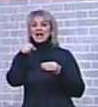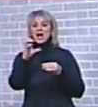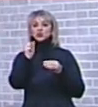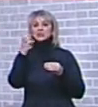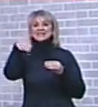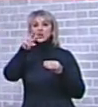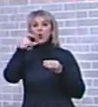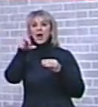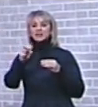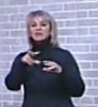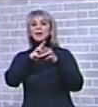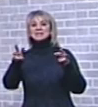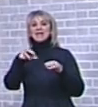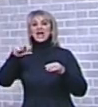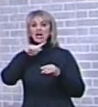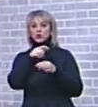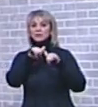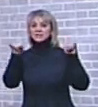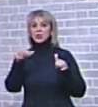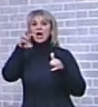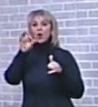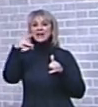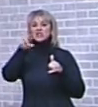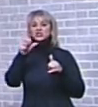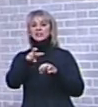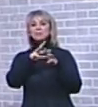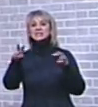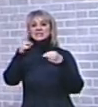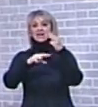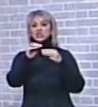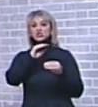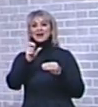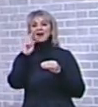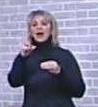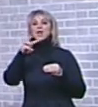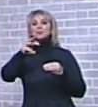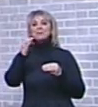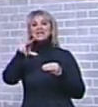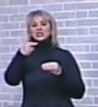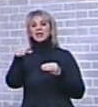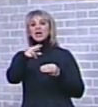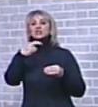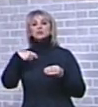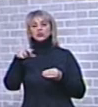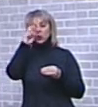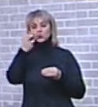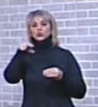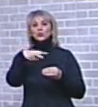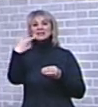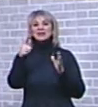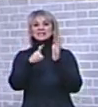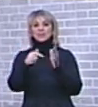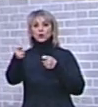Антон Силуанов, министр экономразвития Максим Орешкин, министр строительства и ЖКХ Александр Мень, депутаты Госдумы,